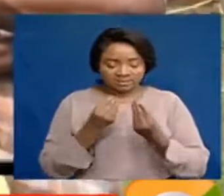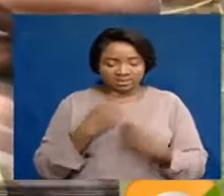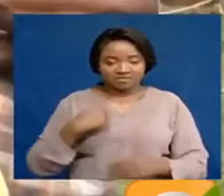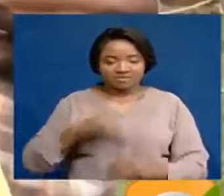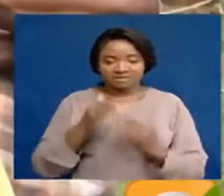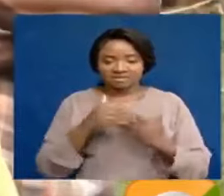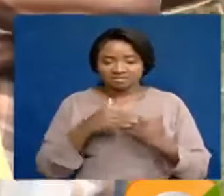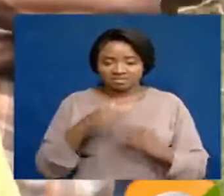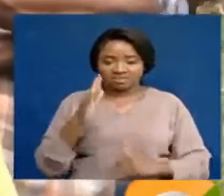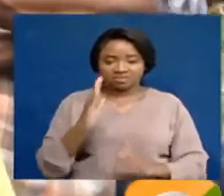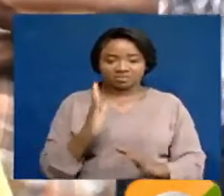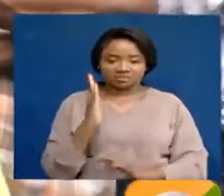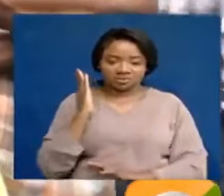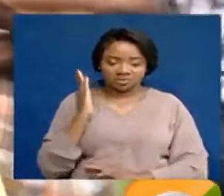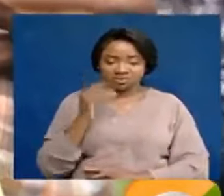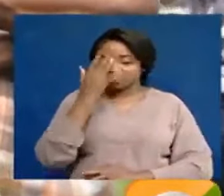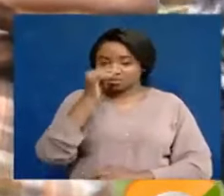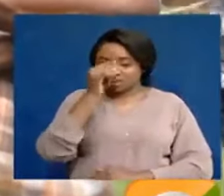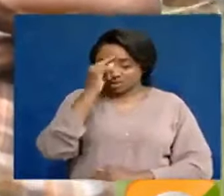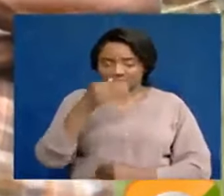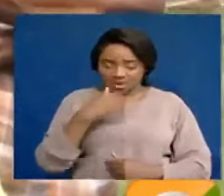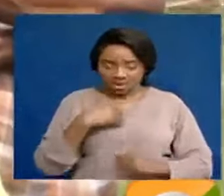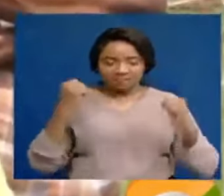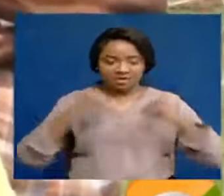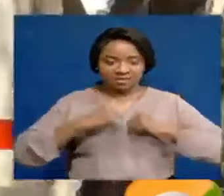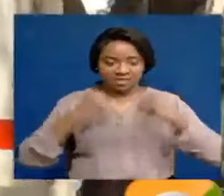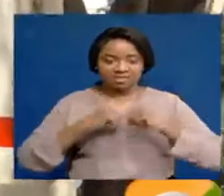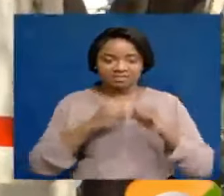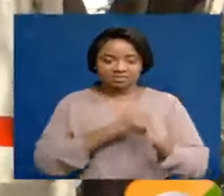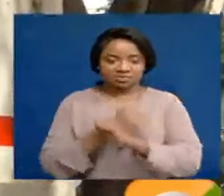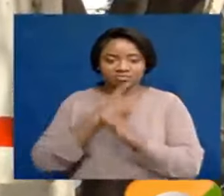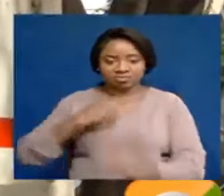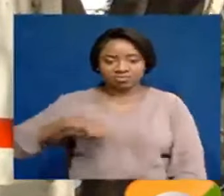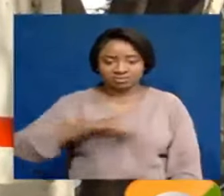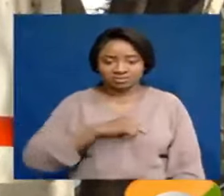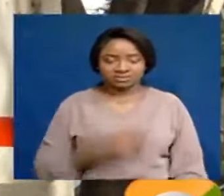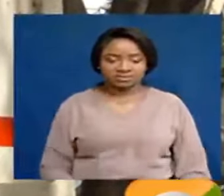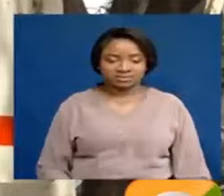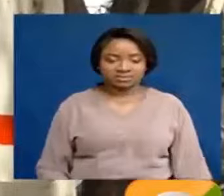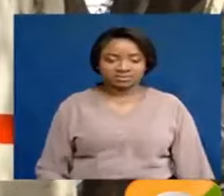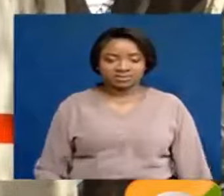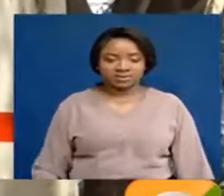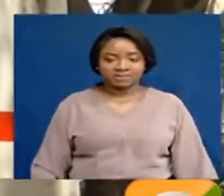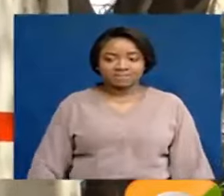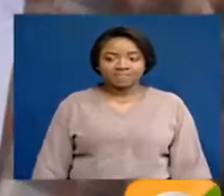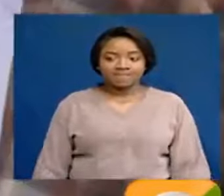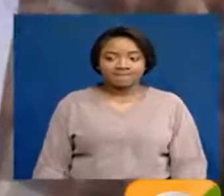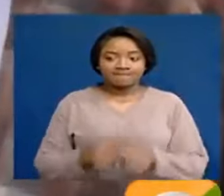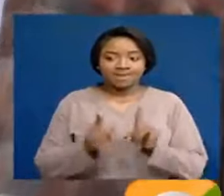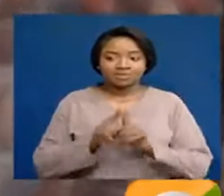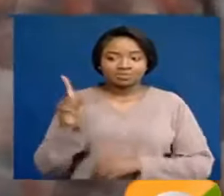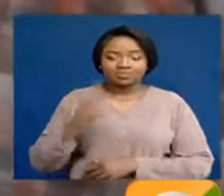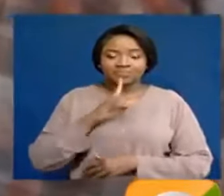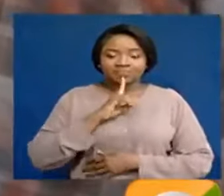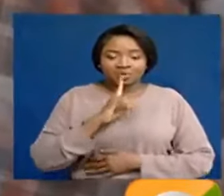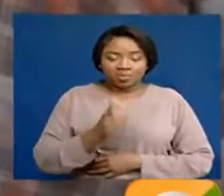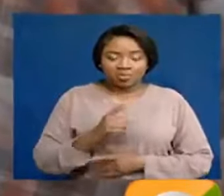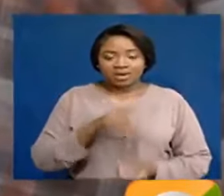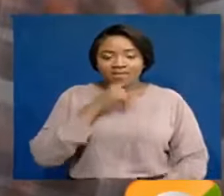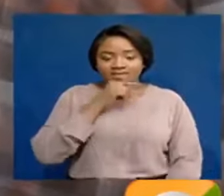uwezo wa kufanya hivyo, sababu sisi ni wananchi wa nchi hii. Tume ya ardhi imedhibitisha kumwagiza Njoroge kufika mbele